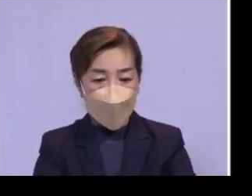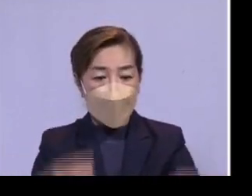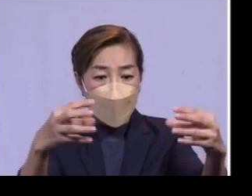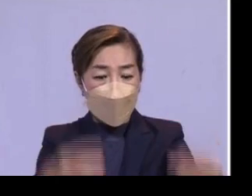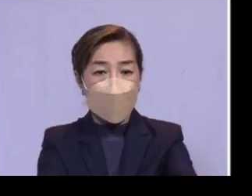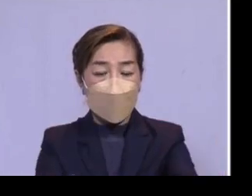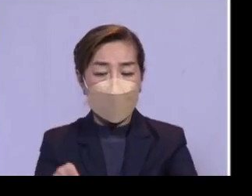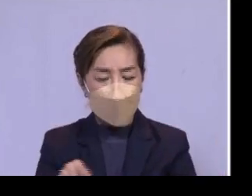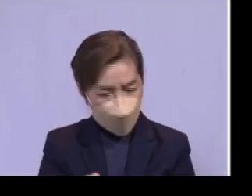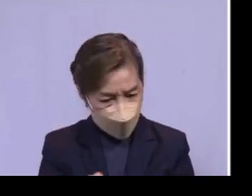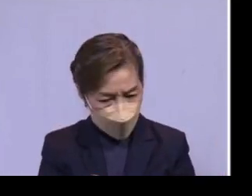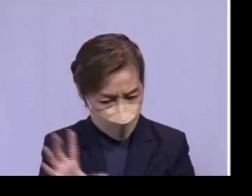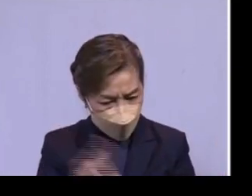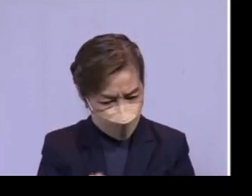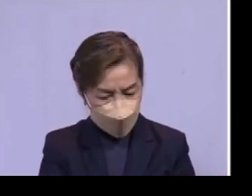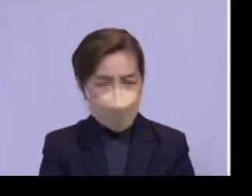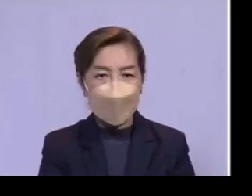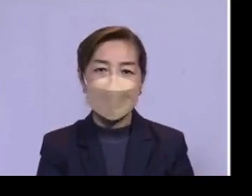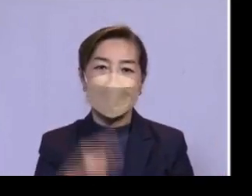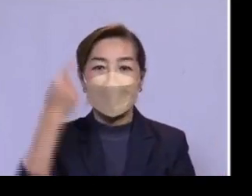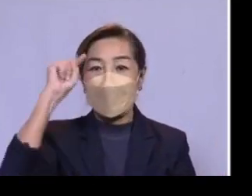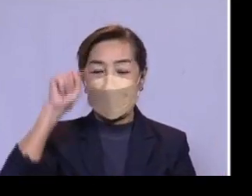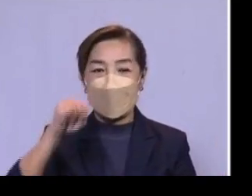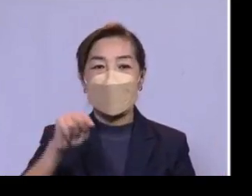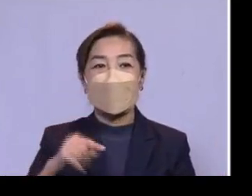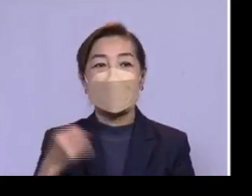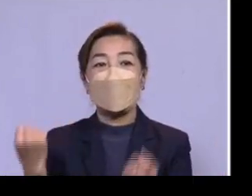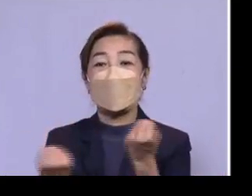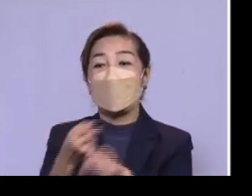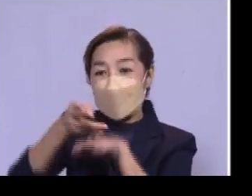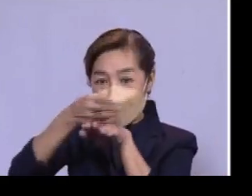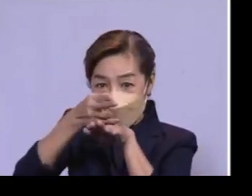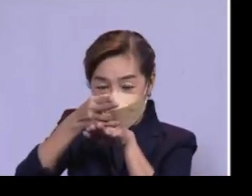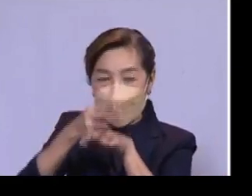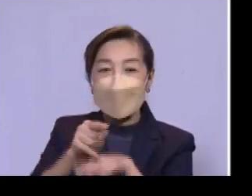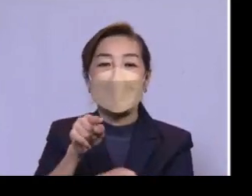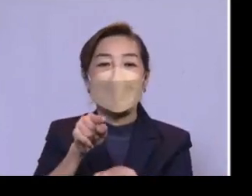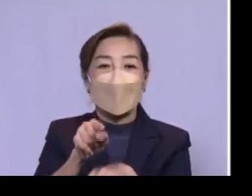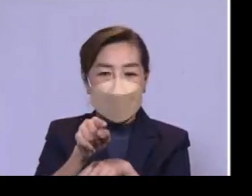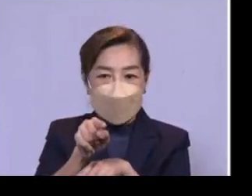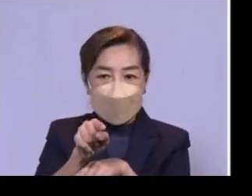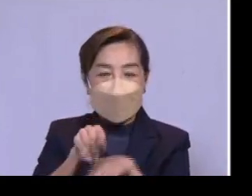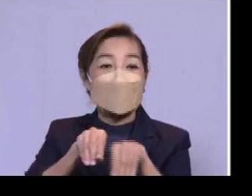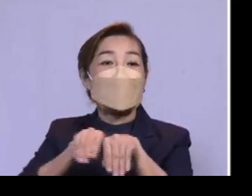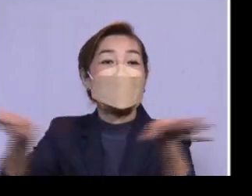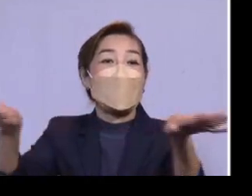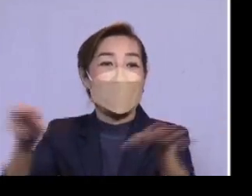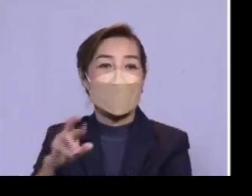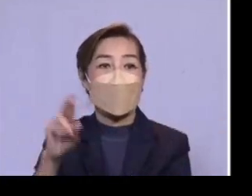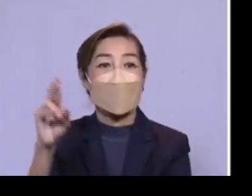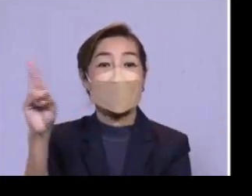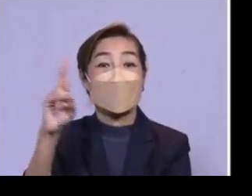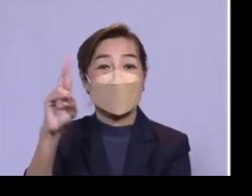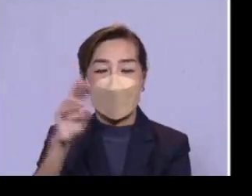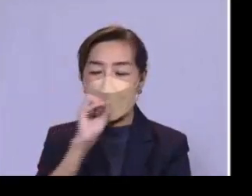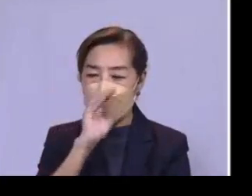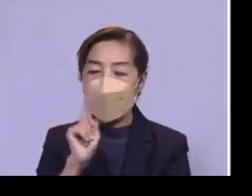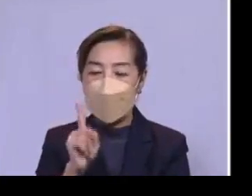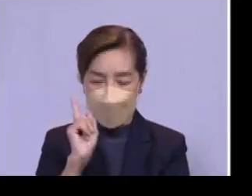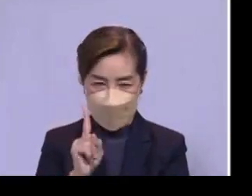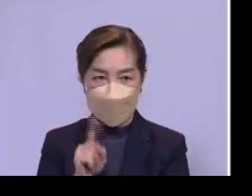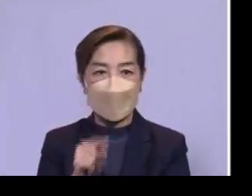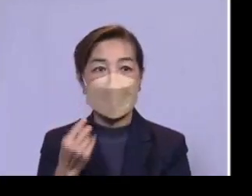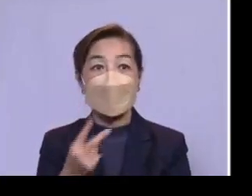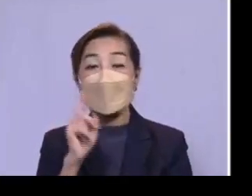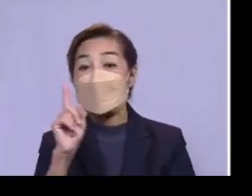ใดคนหนึ่ง ถูกต้องครับอันนี้เป็นคลิปที่คนที่ใช้ TikTokรายหนึ่งเขาถ่ายไว้ได้เขาเล่าให้ฟังว่ามีรถก